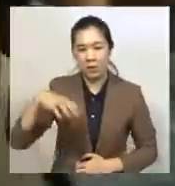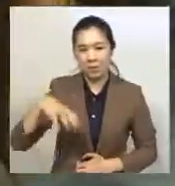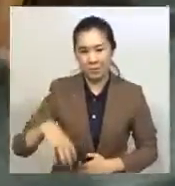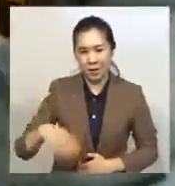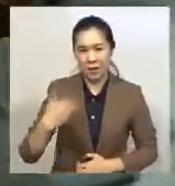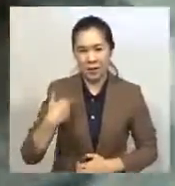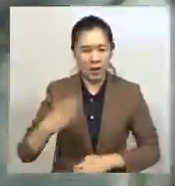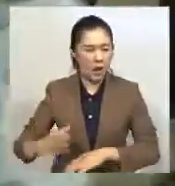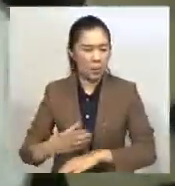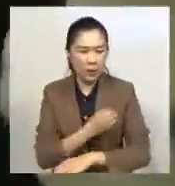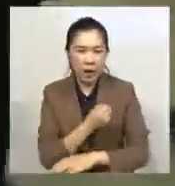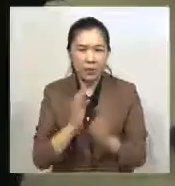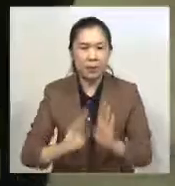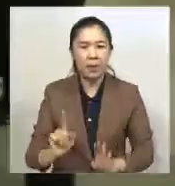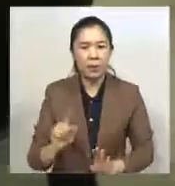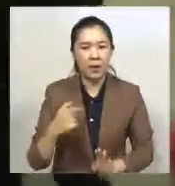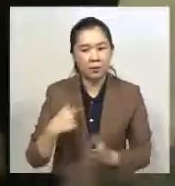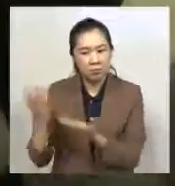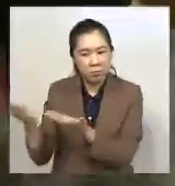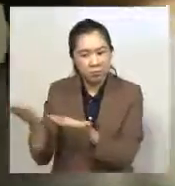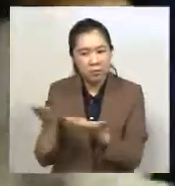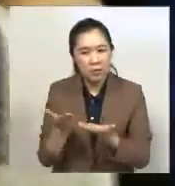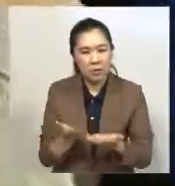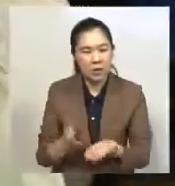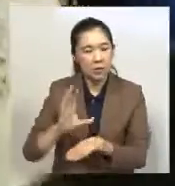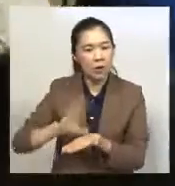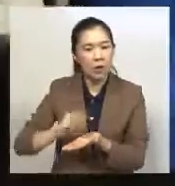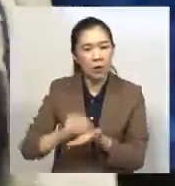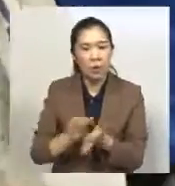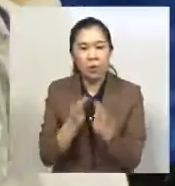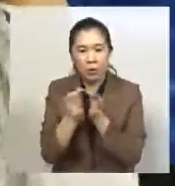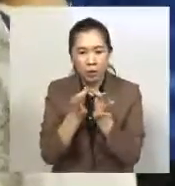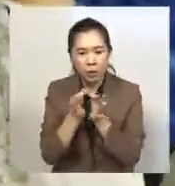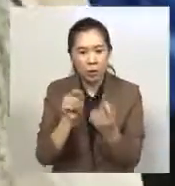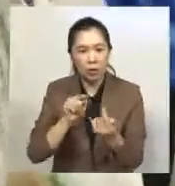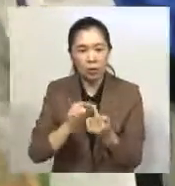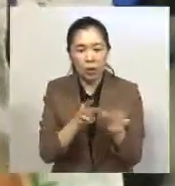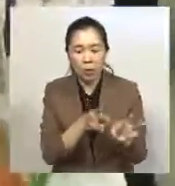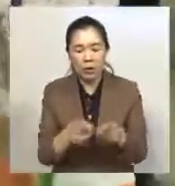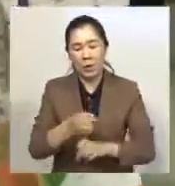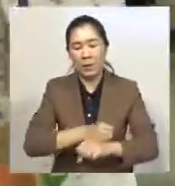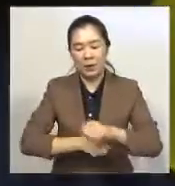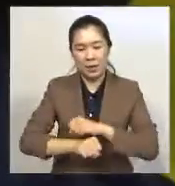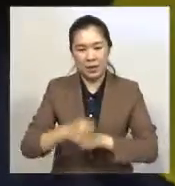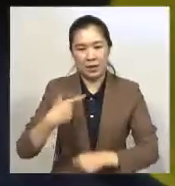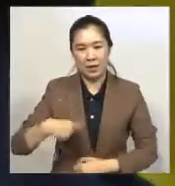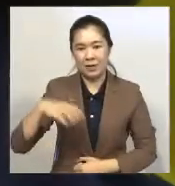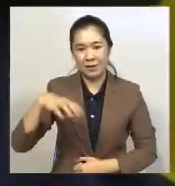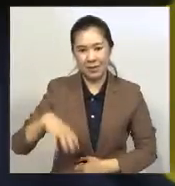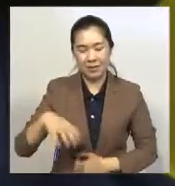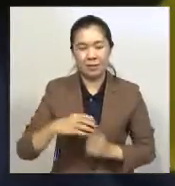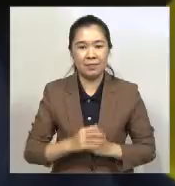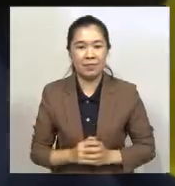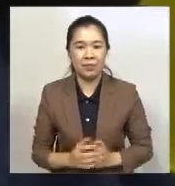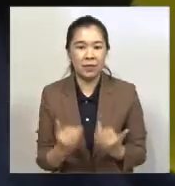นูญนั้นมีอำนาจอย่างไรนะในการเชิญไปให้ข้อมูลในเรื่องของการหมิ่นเรื่องของการปฏิบัติหน้าที่เรื่องนี้มีความชัดเจ